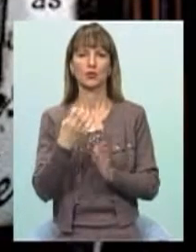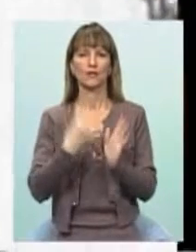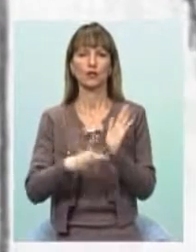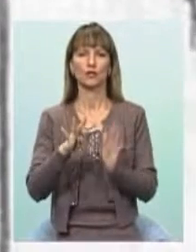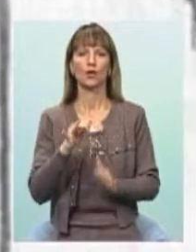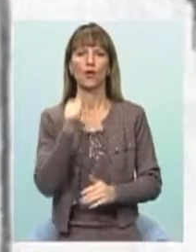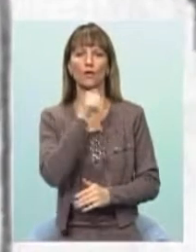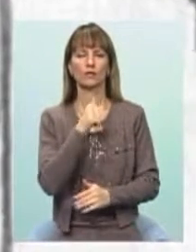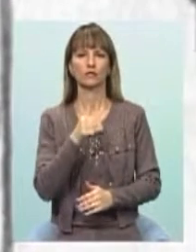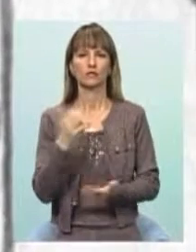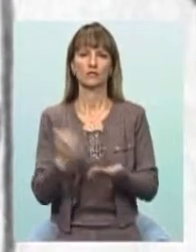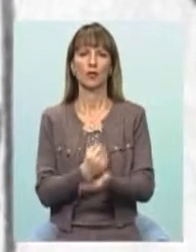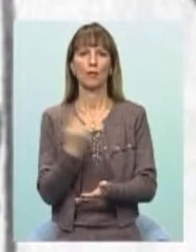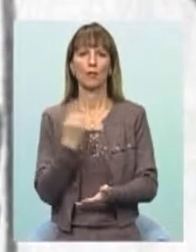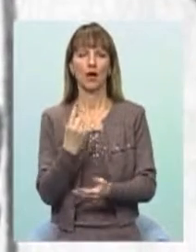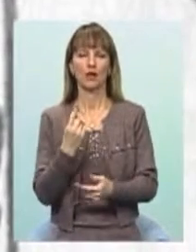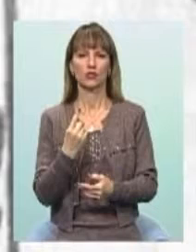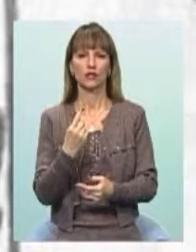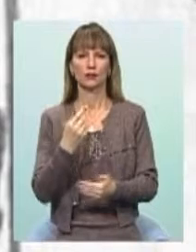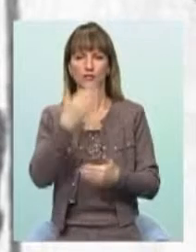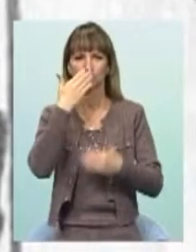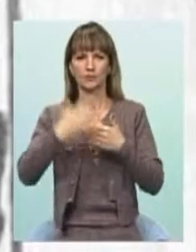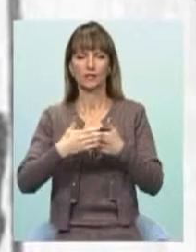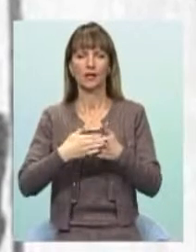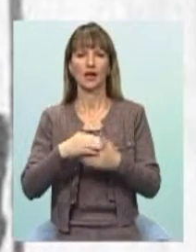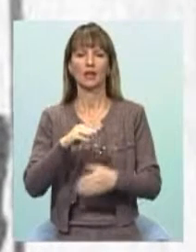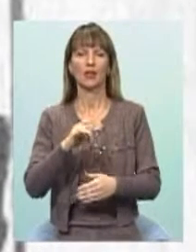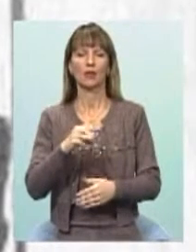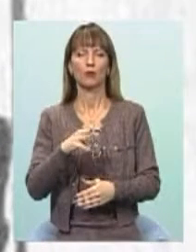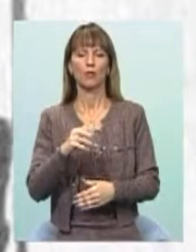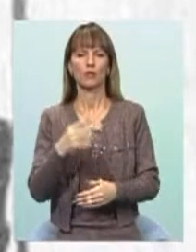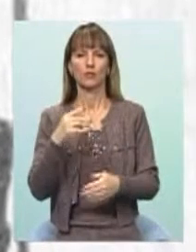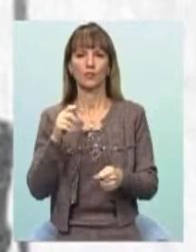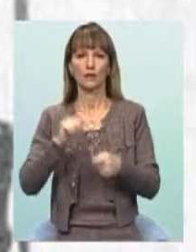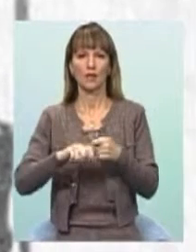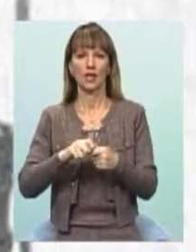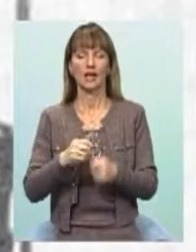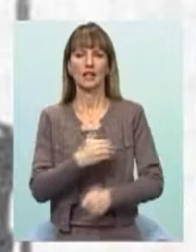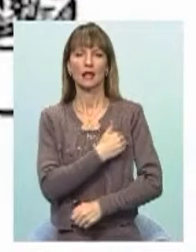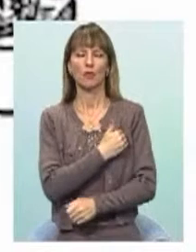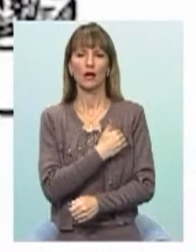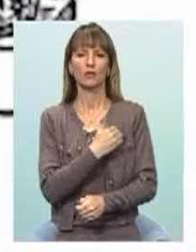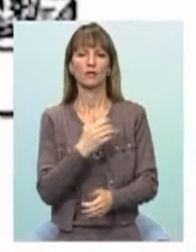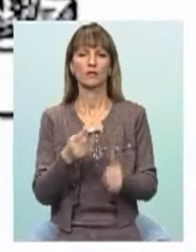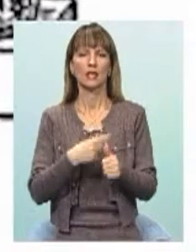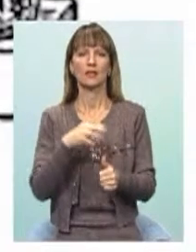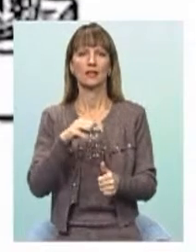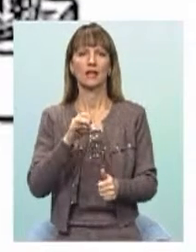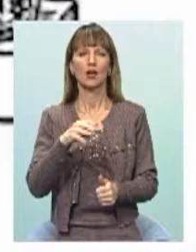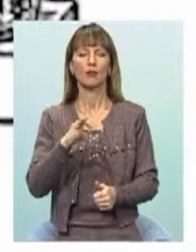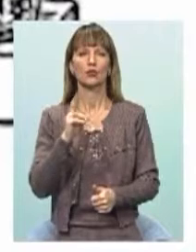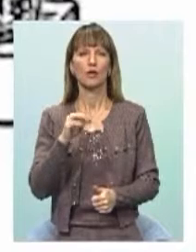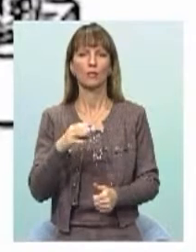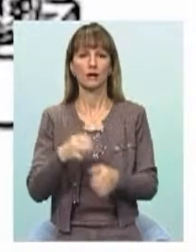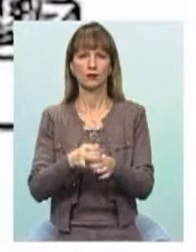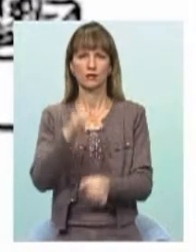1594 році винаходить перший прототип термометра. Це був прилад для вимірювання температури під назвою термоскоп. Скляну трубку